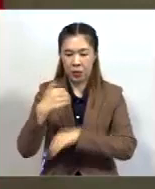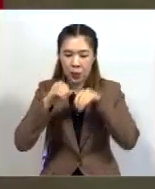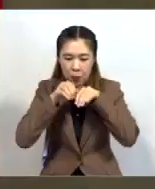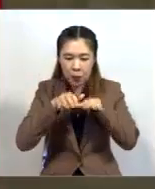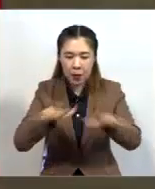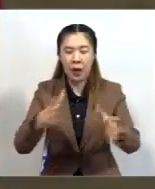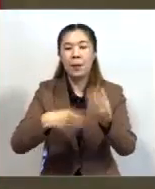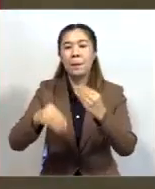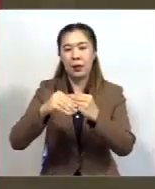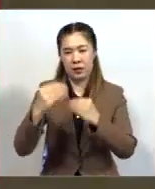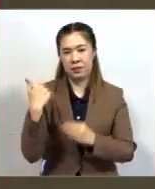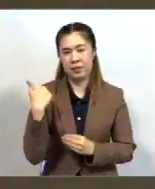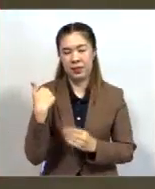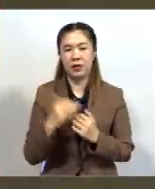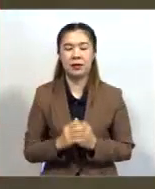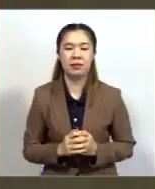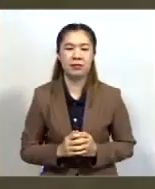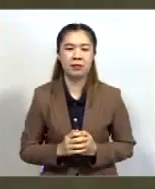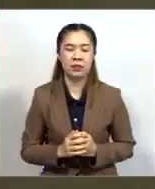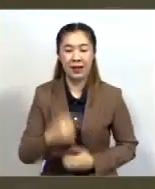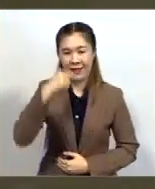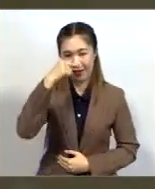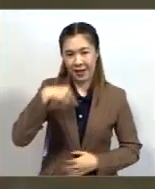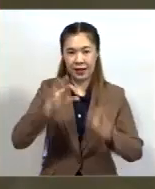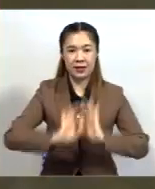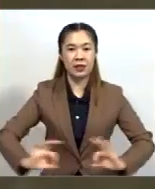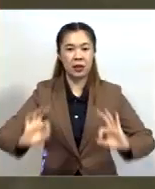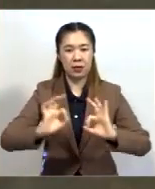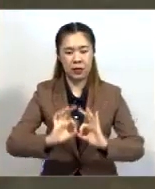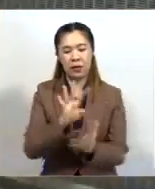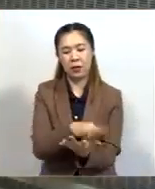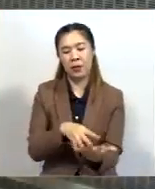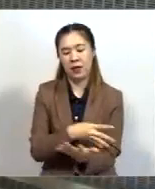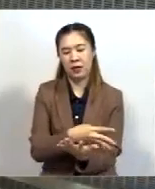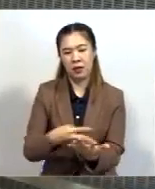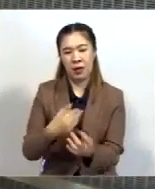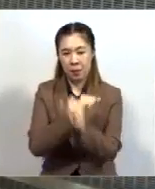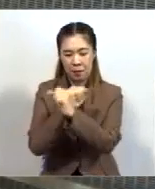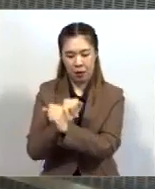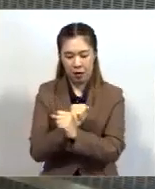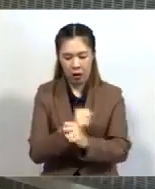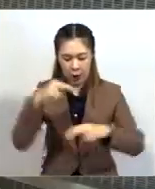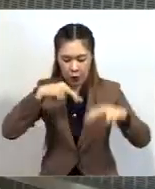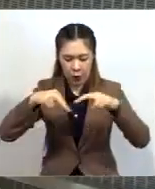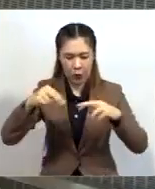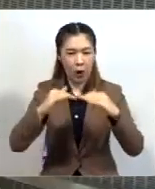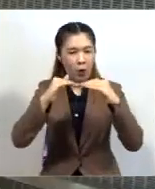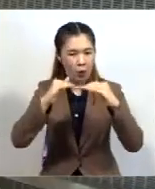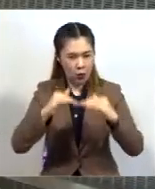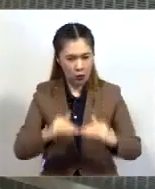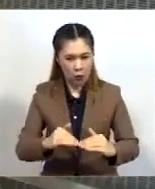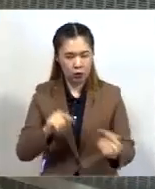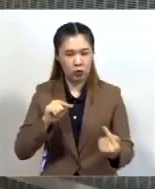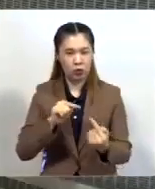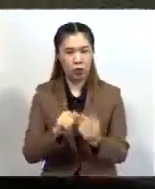ากขึ้นดังนั้นท่านนายกรัฐมนตรีบอกว่าไทยจึงจำเป็นต้องใช้มาตรการเพื่อป้องกันควบคุมและลดการแพร่กระจายกับ